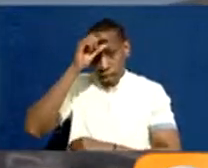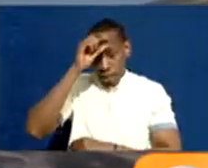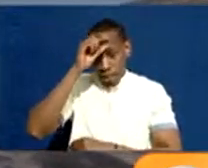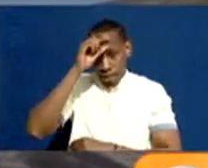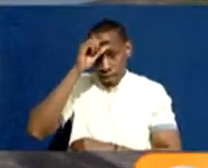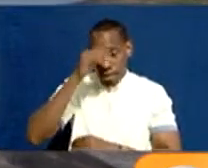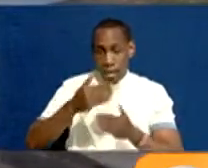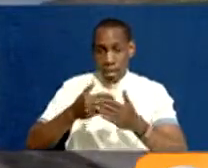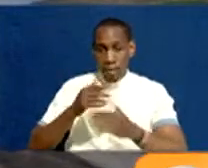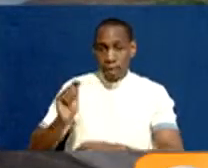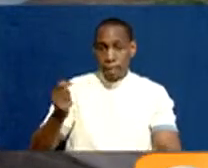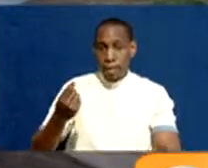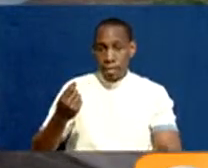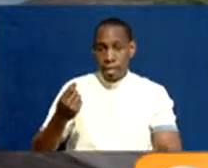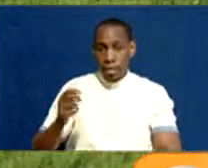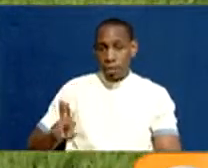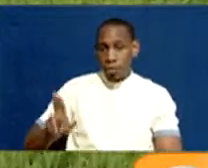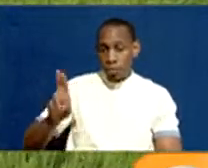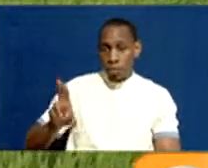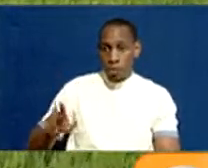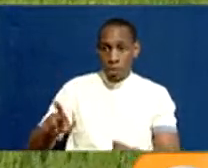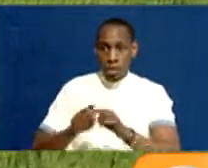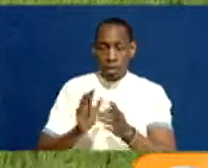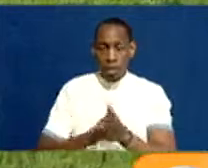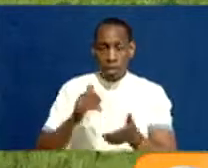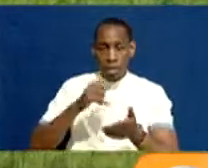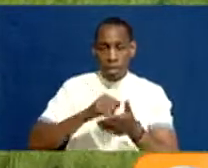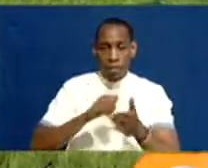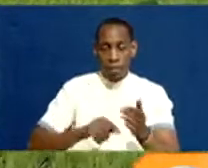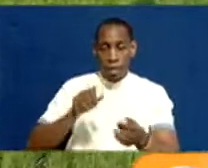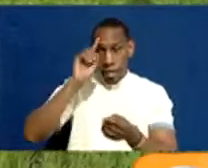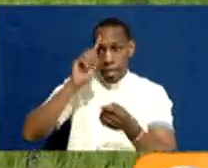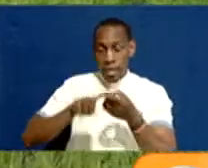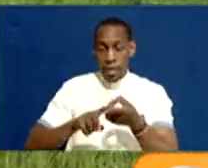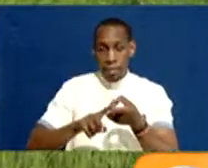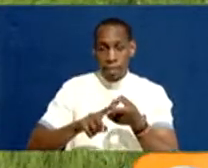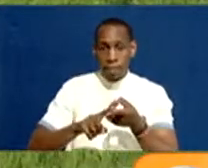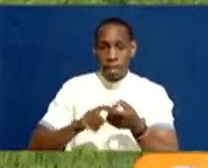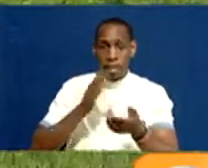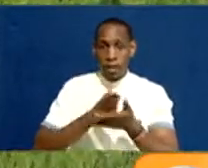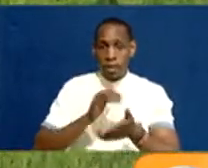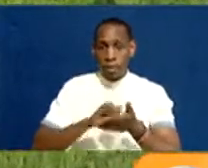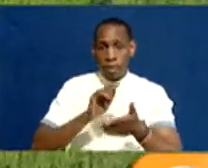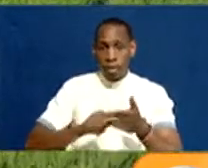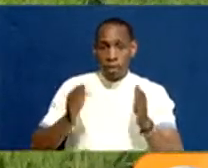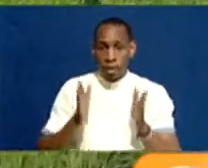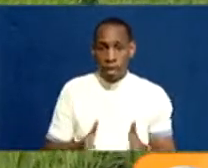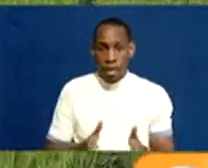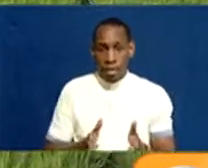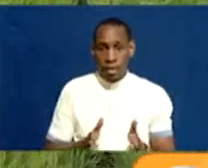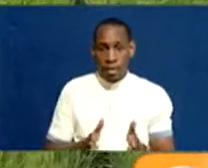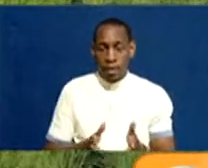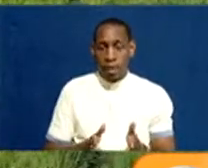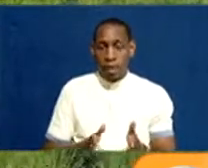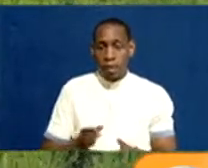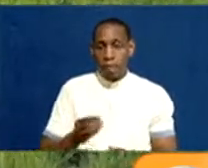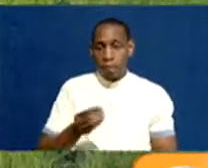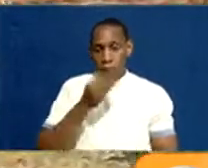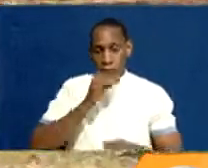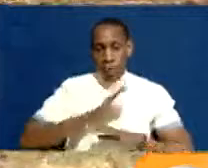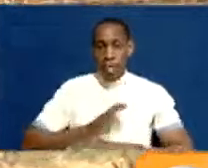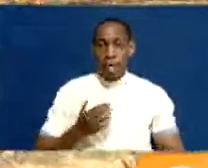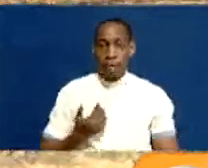ya aliyekuwa Rais Uhuru Kenyatta zilizojumuisha azma yake ya kuhakikisha Wakenya wana chakula cha